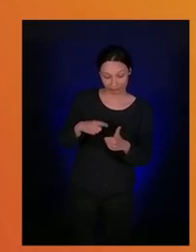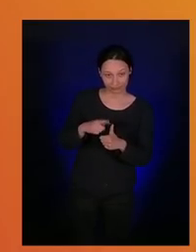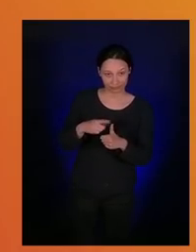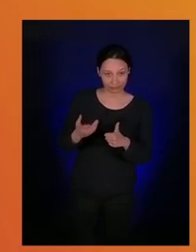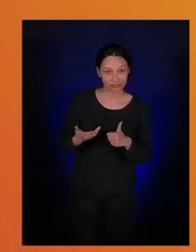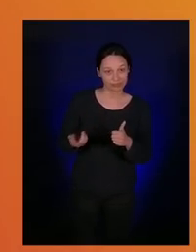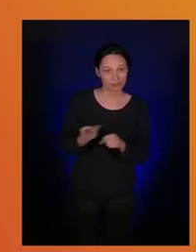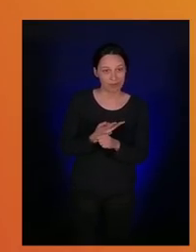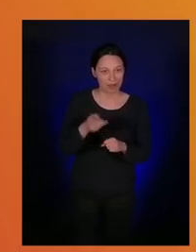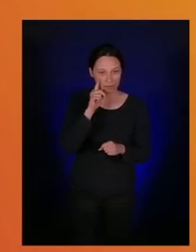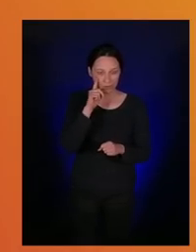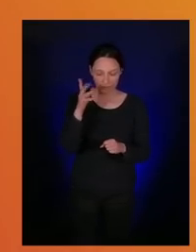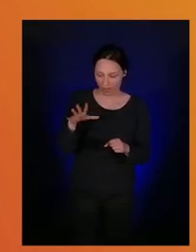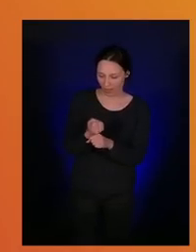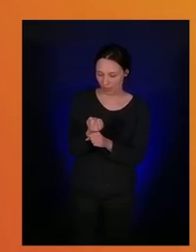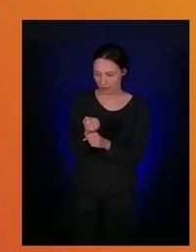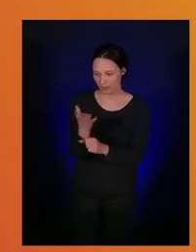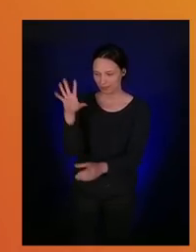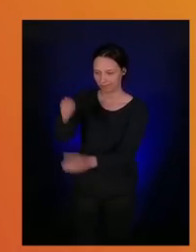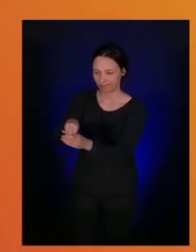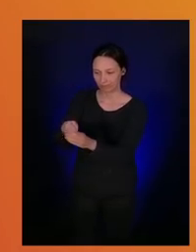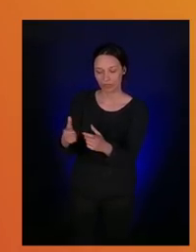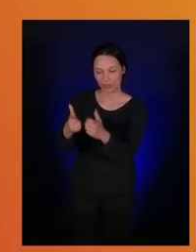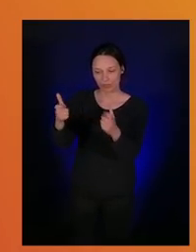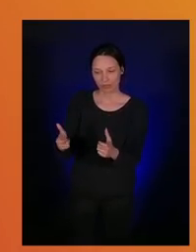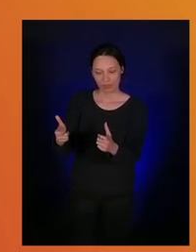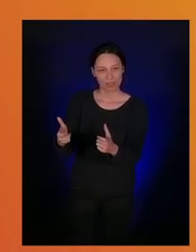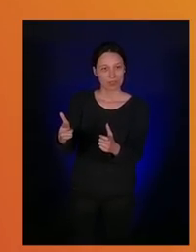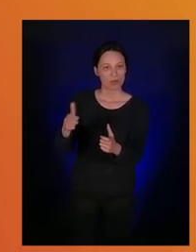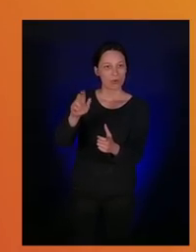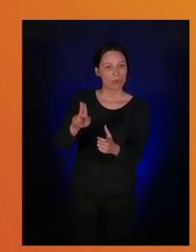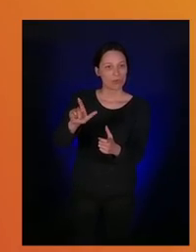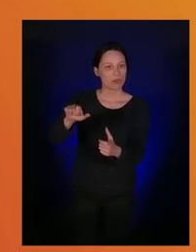à s'implanter dans l'entreprise du président de l'UMM Alsace.